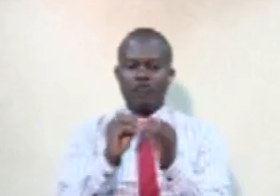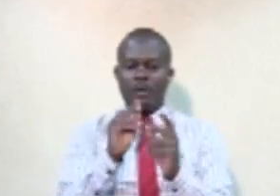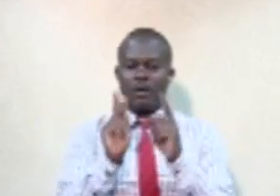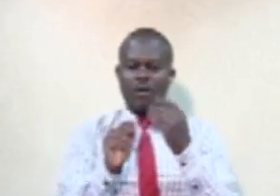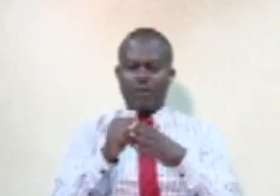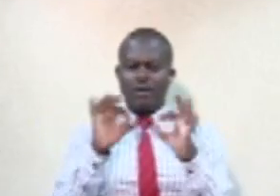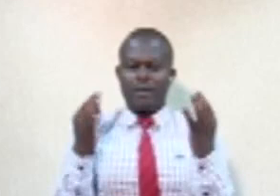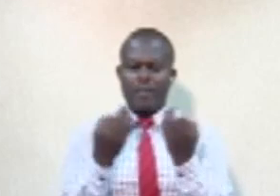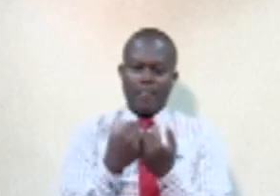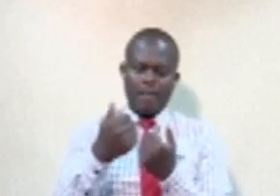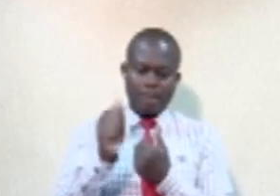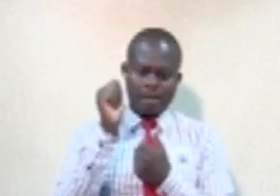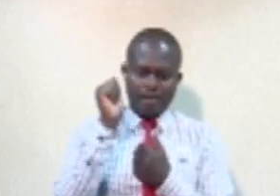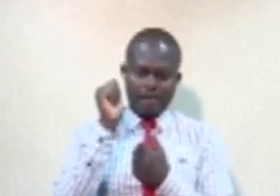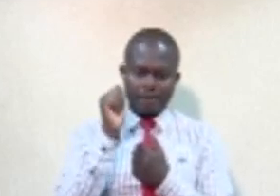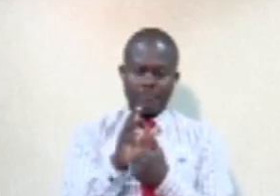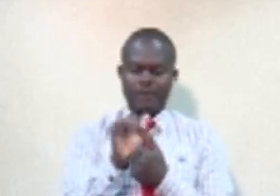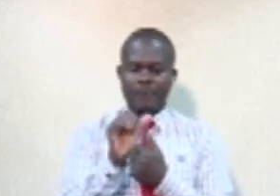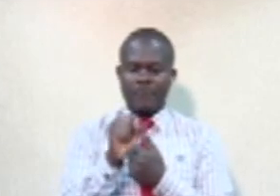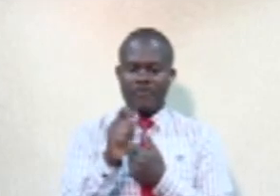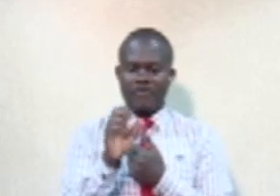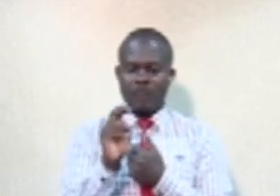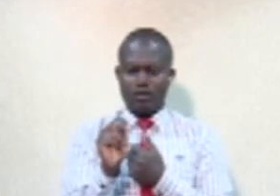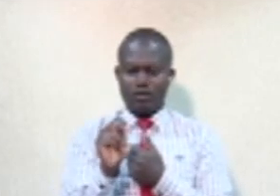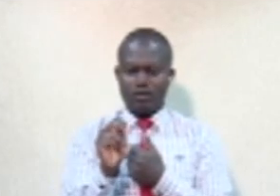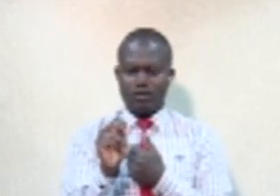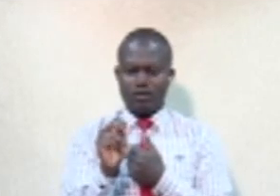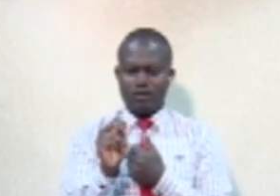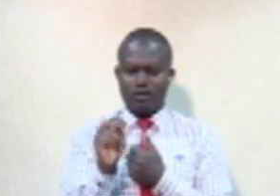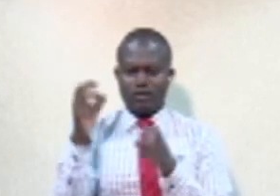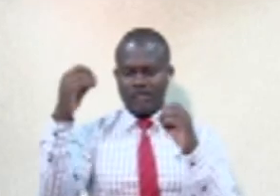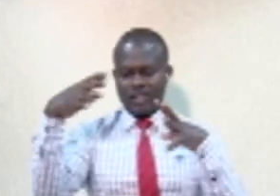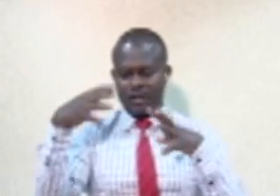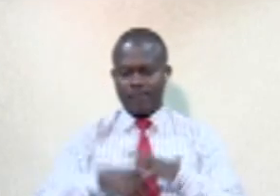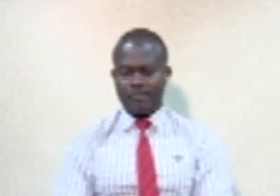bagize imiryango yabo Fiston Felix Abineza I Kigali.